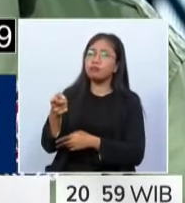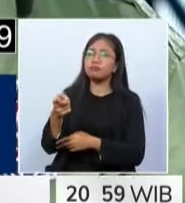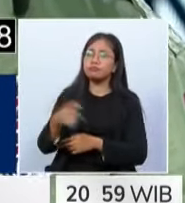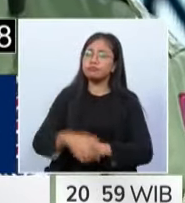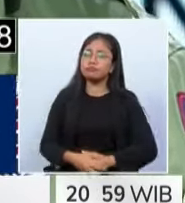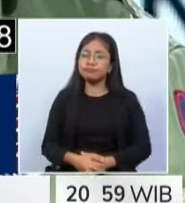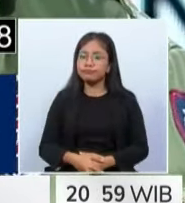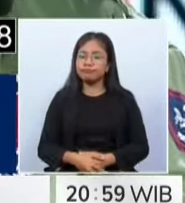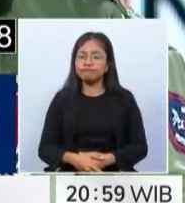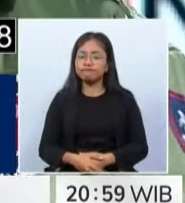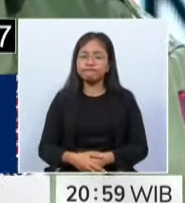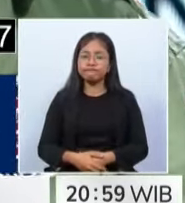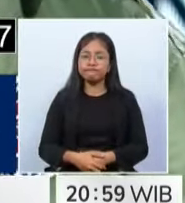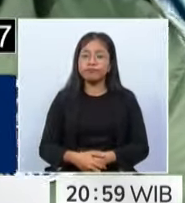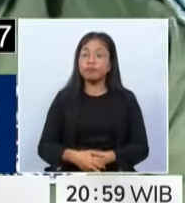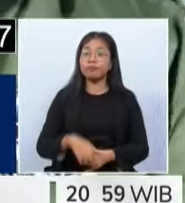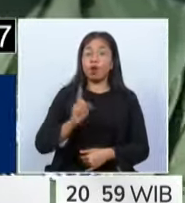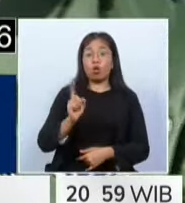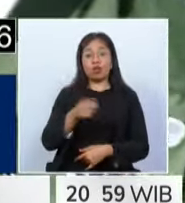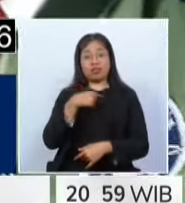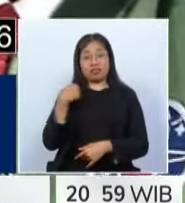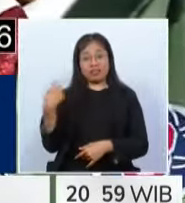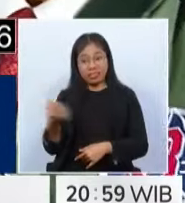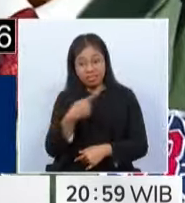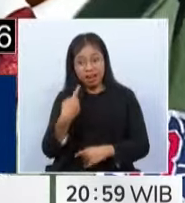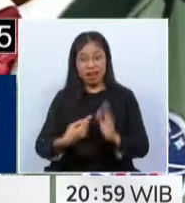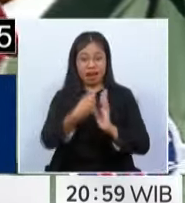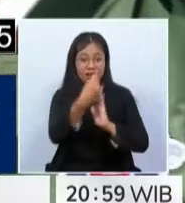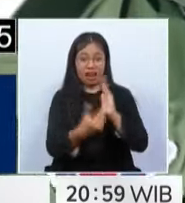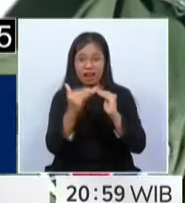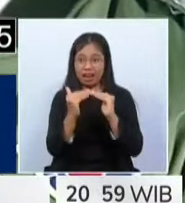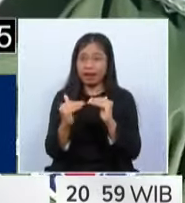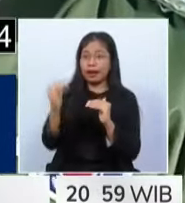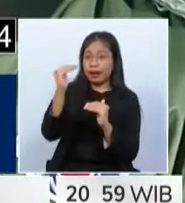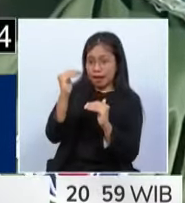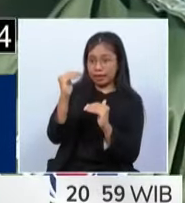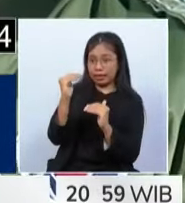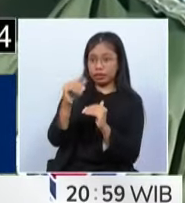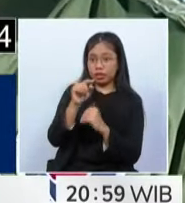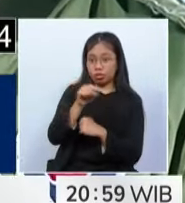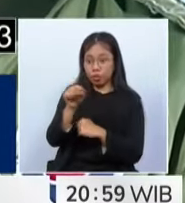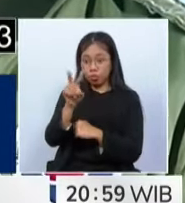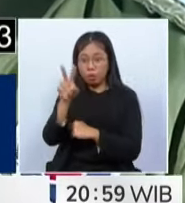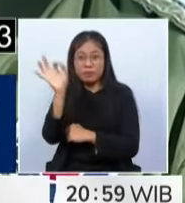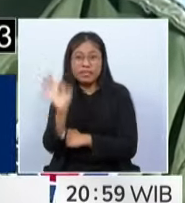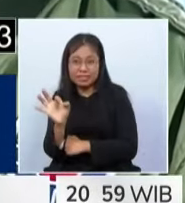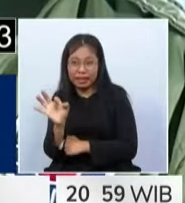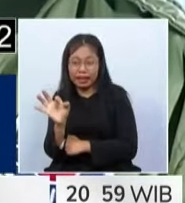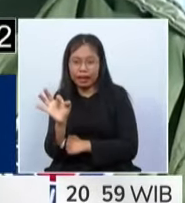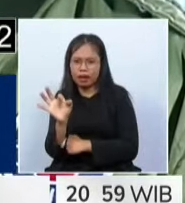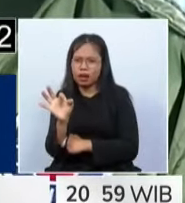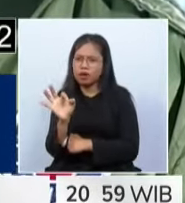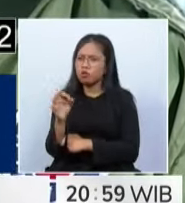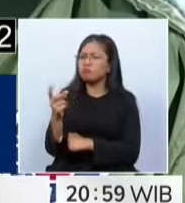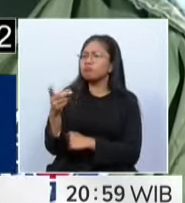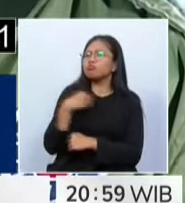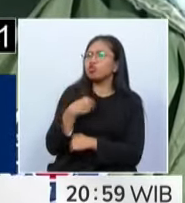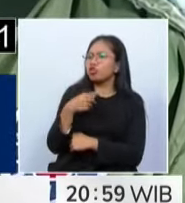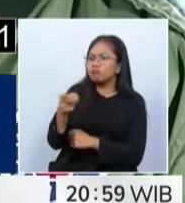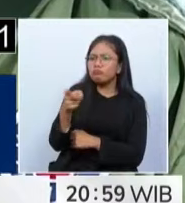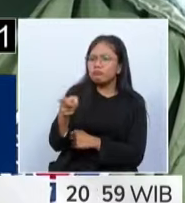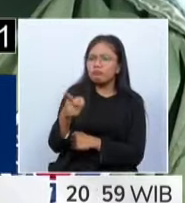kita samp dengan 1 sampai 2% Bagaimana ee sikap bapak